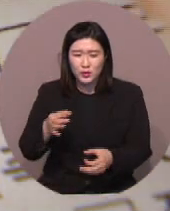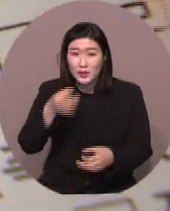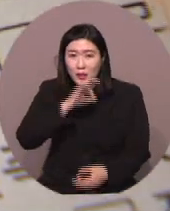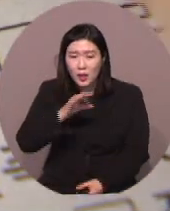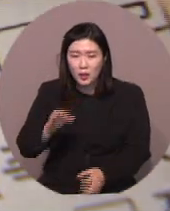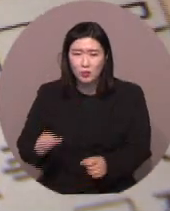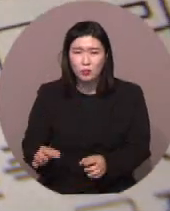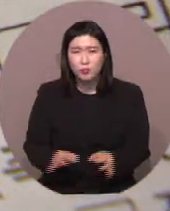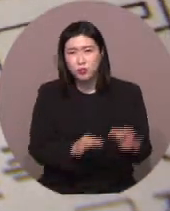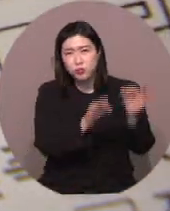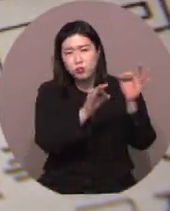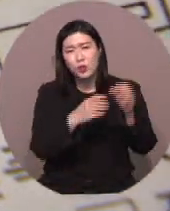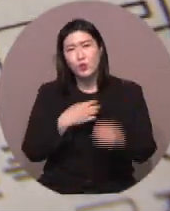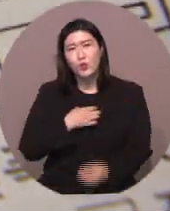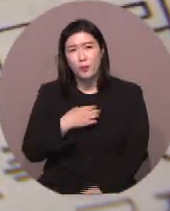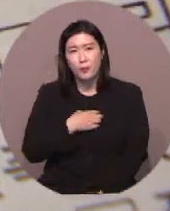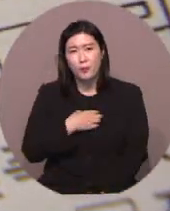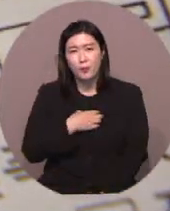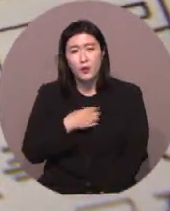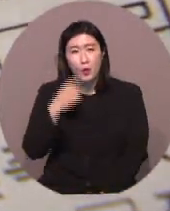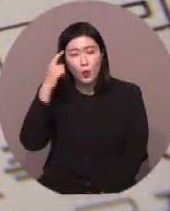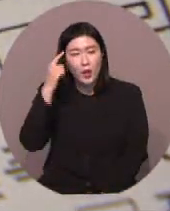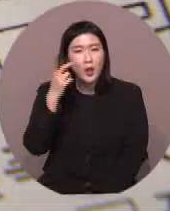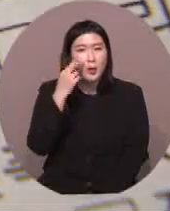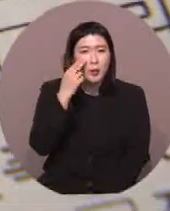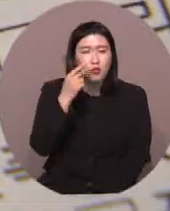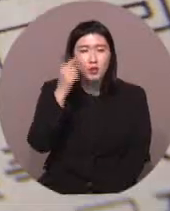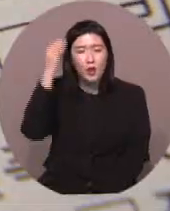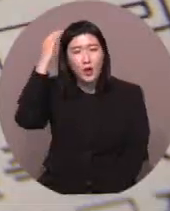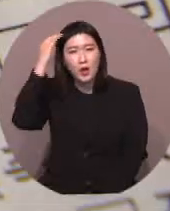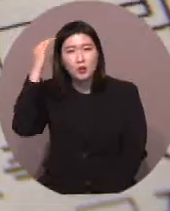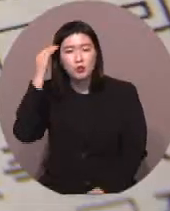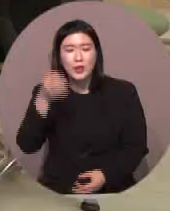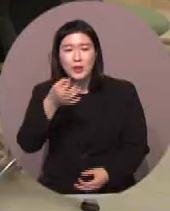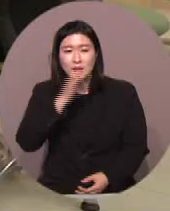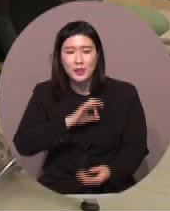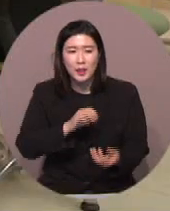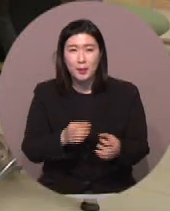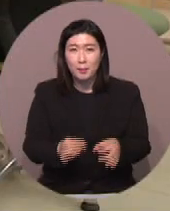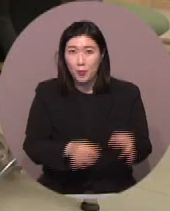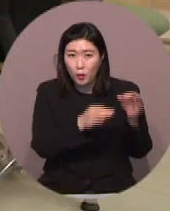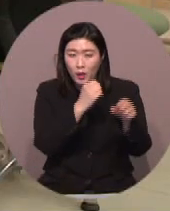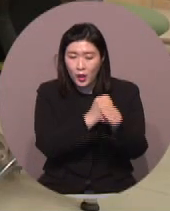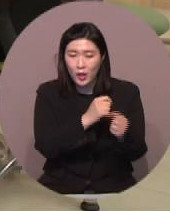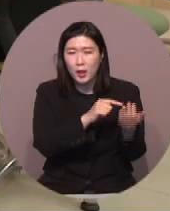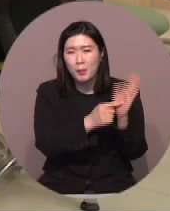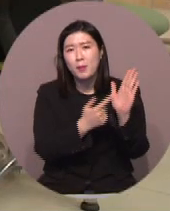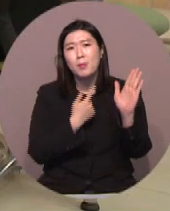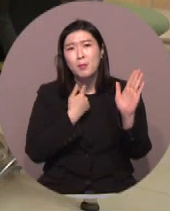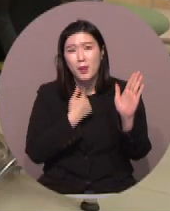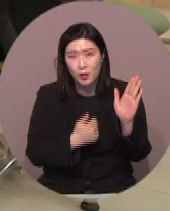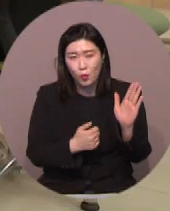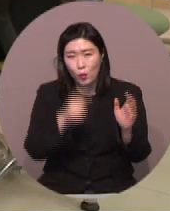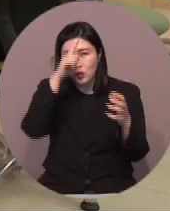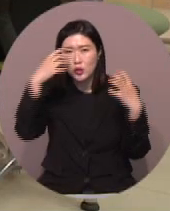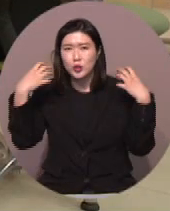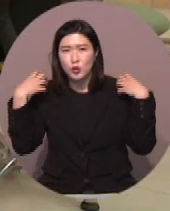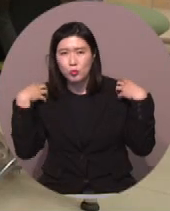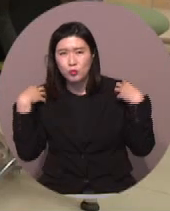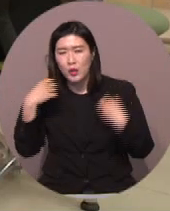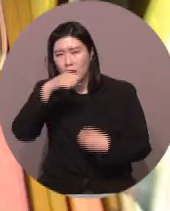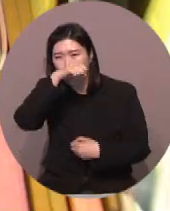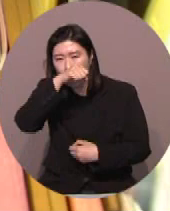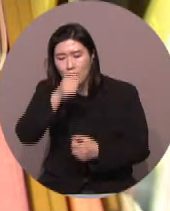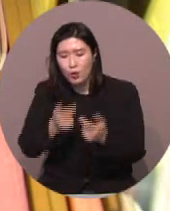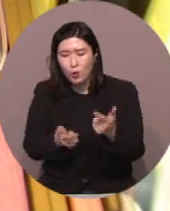겁니다. 미국과 한국의 기준금리 인상이 예고된 데다 새 정부가 대규모 추경 편성을